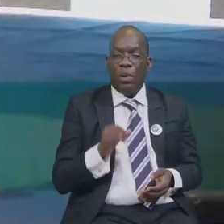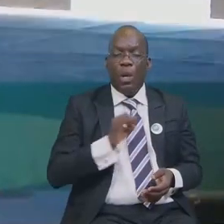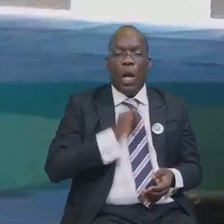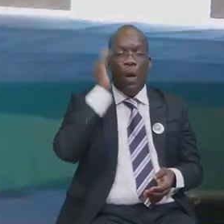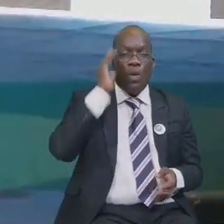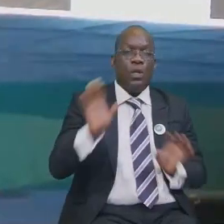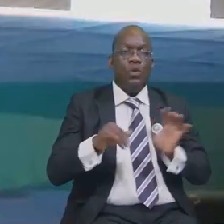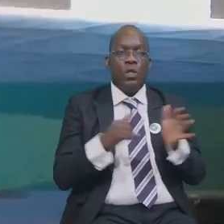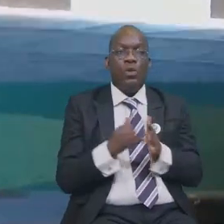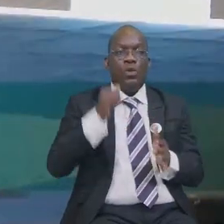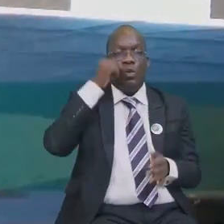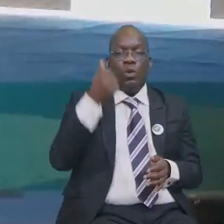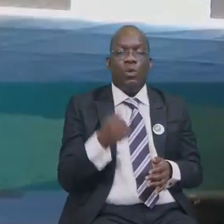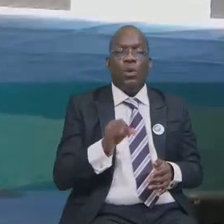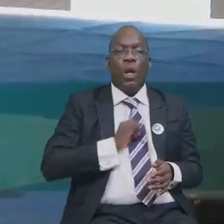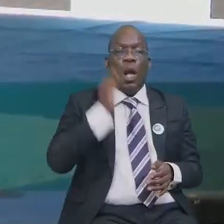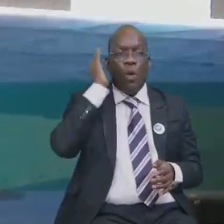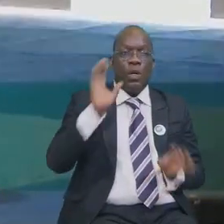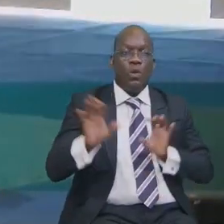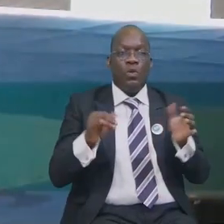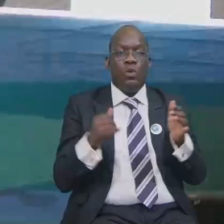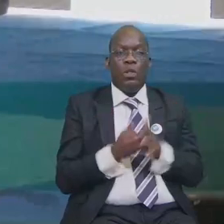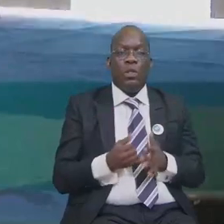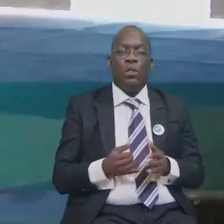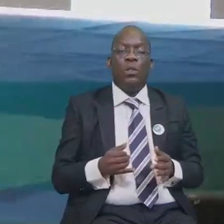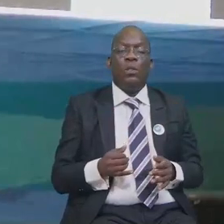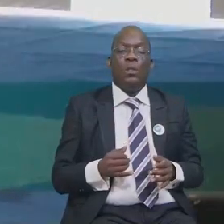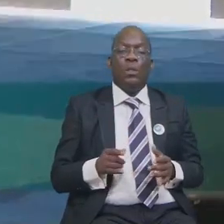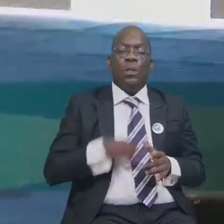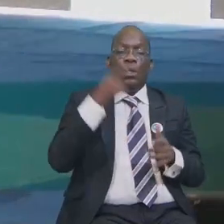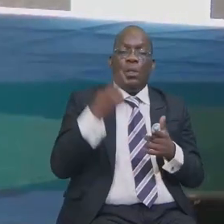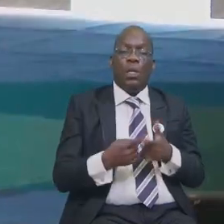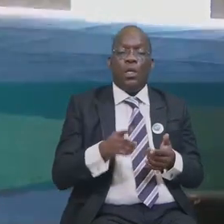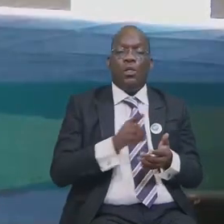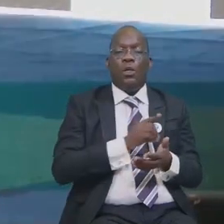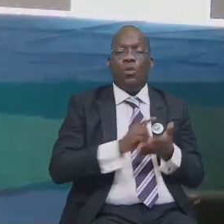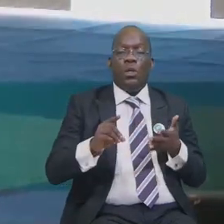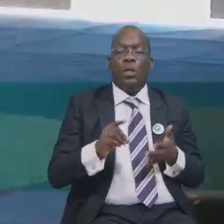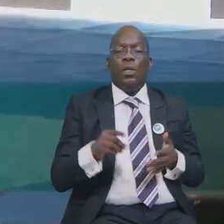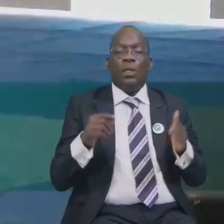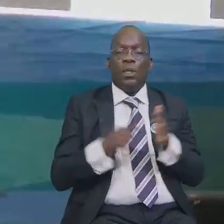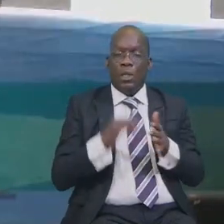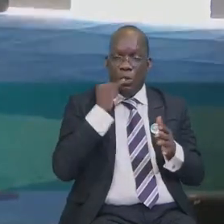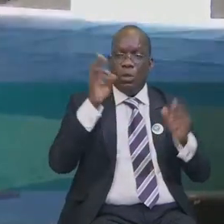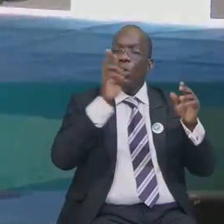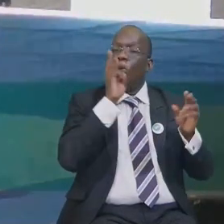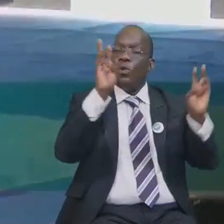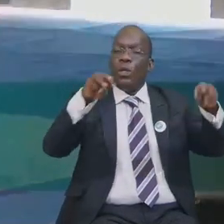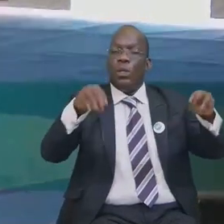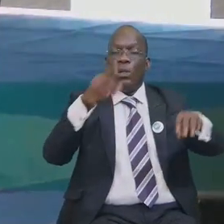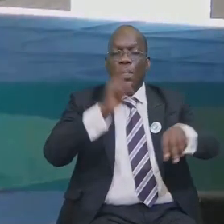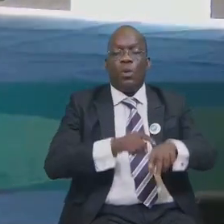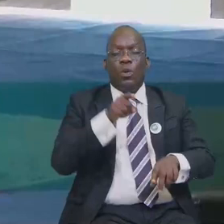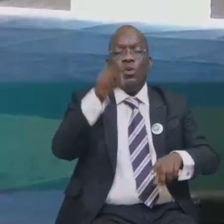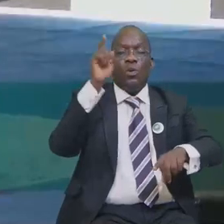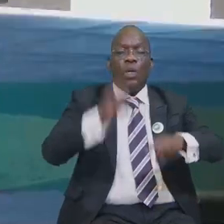demain, je le ferai la semaine prochaine. Ça c'est la saison pluvieuse. Vous ne pouvez pas évangéliser maintenant. Il n'y